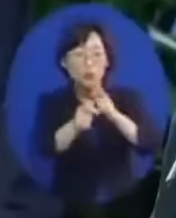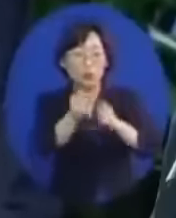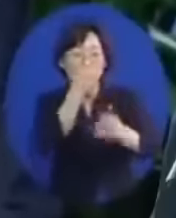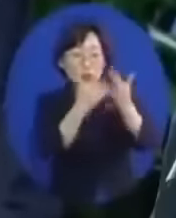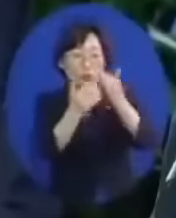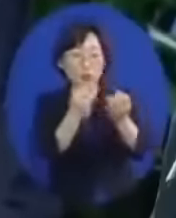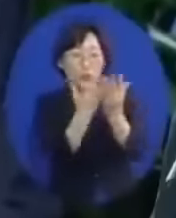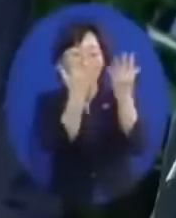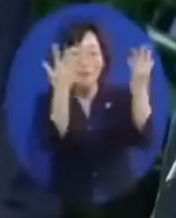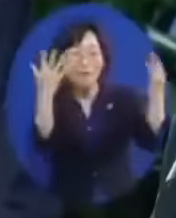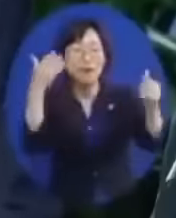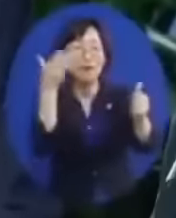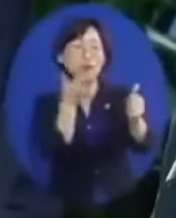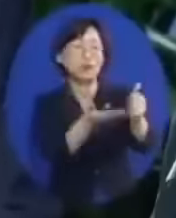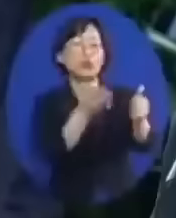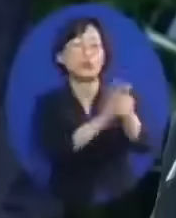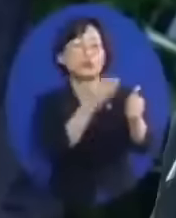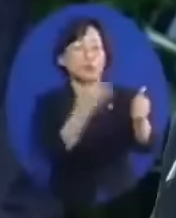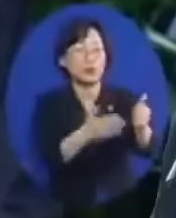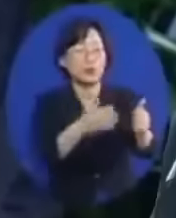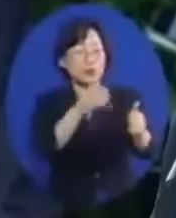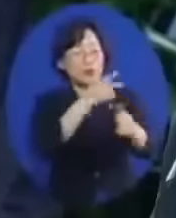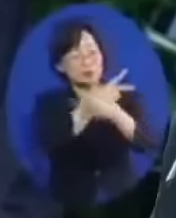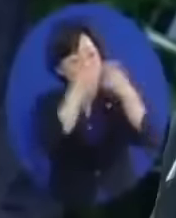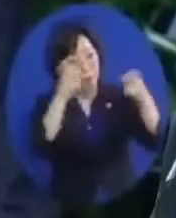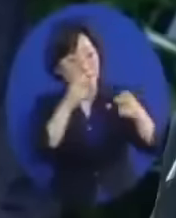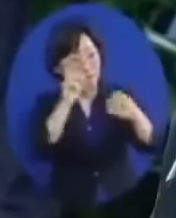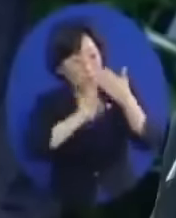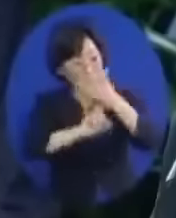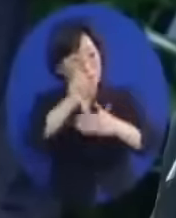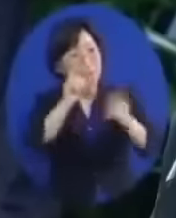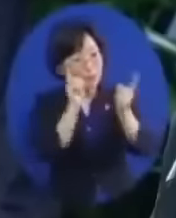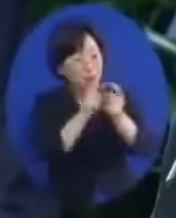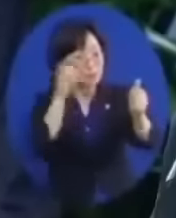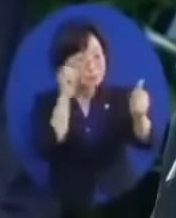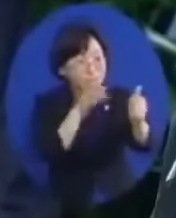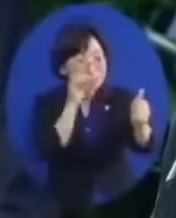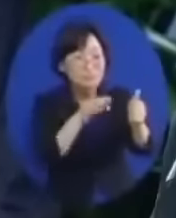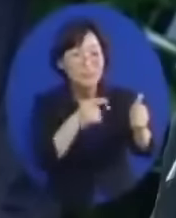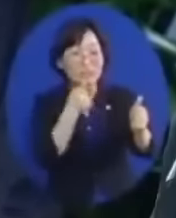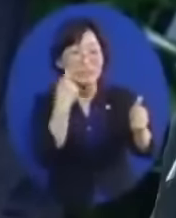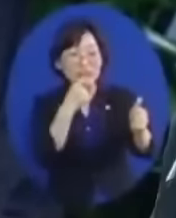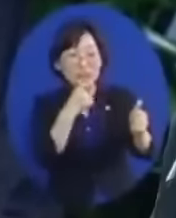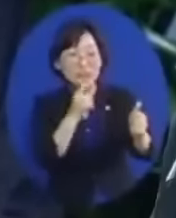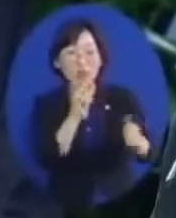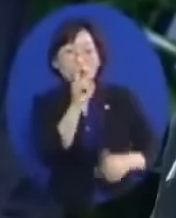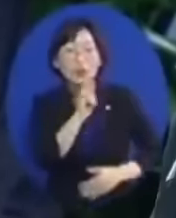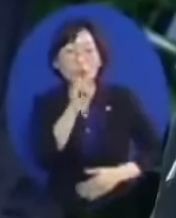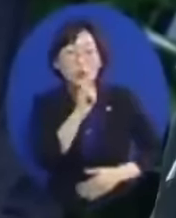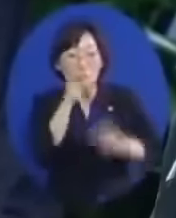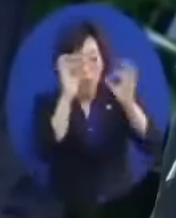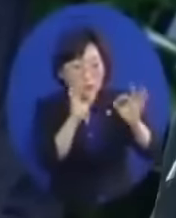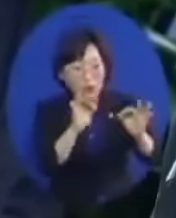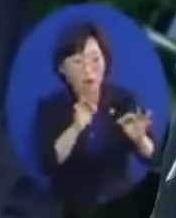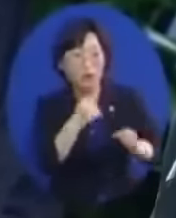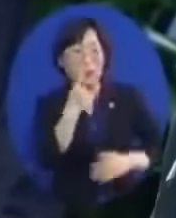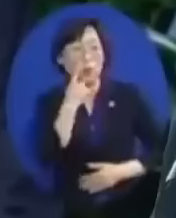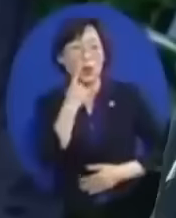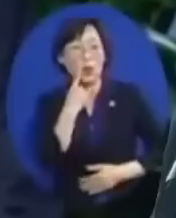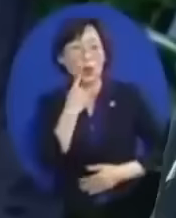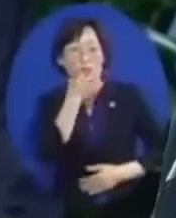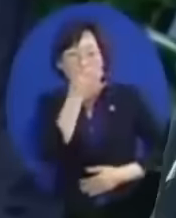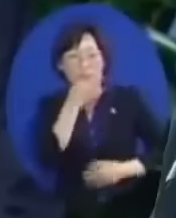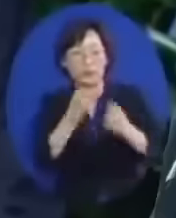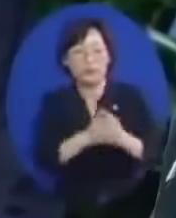켜주었었습니다. 그리고 잘 자고 내일 아침에 일어나라 그랬습니다. 이 사람이 은촉대를 보니까 욕심이 생겼거든요. 그래서